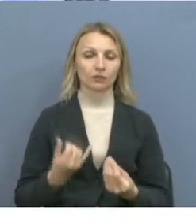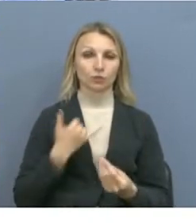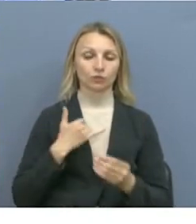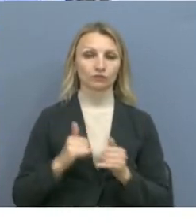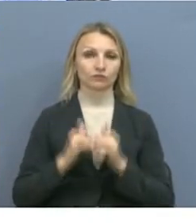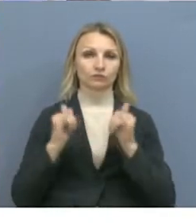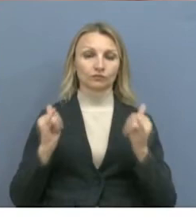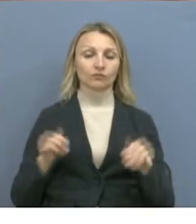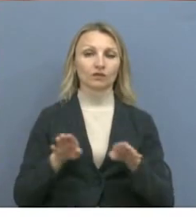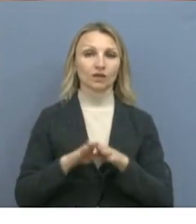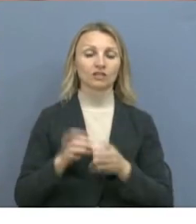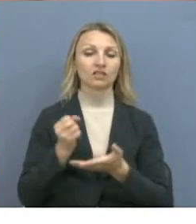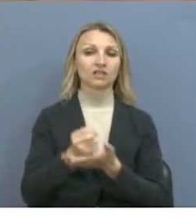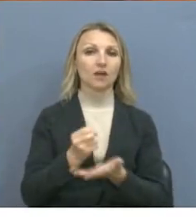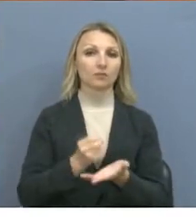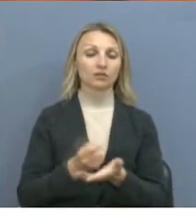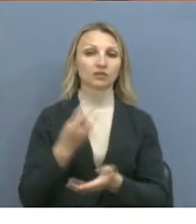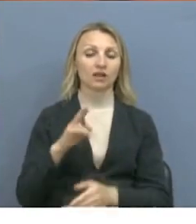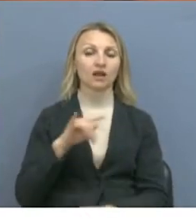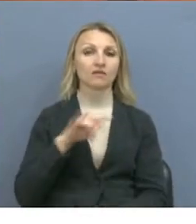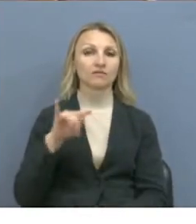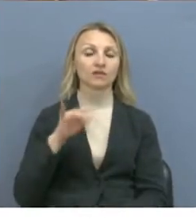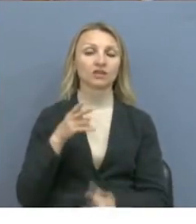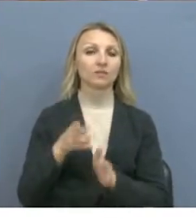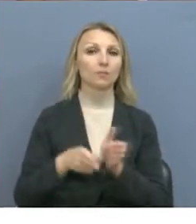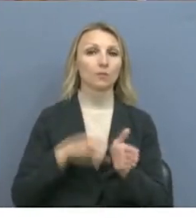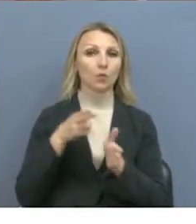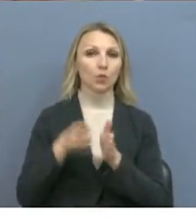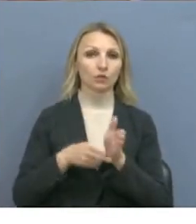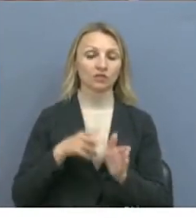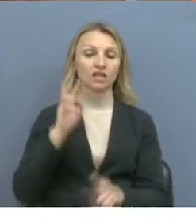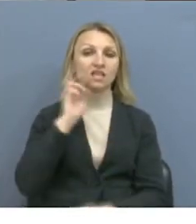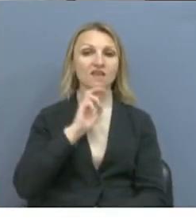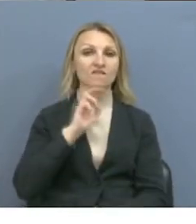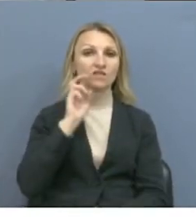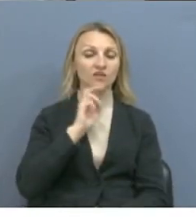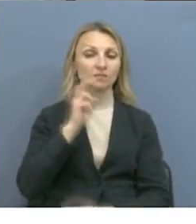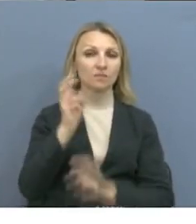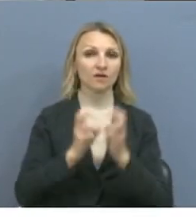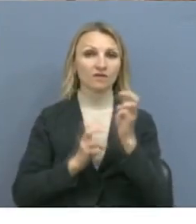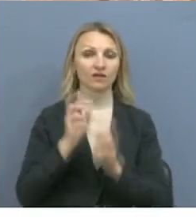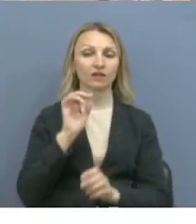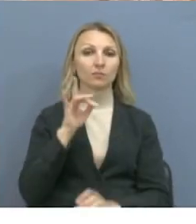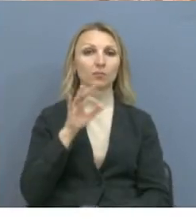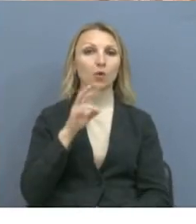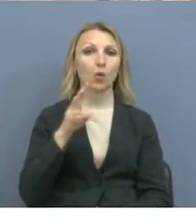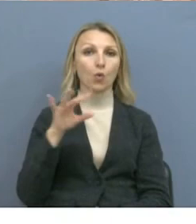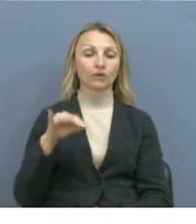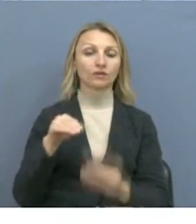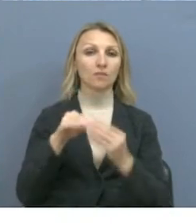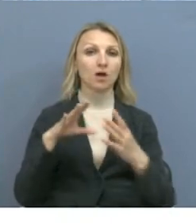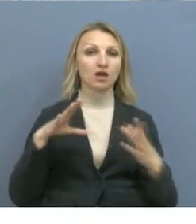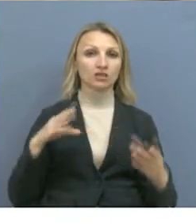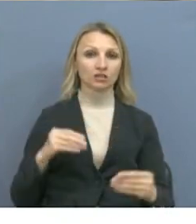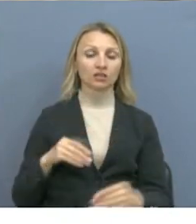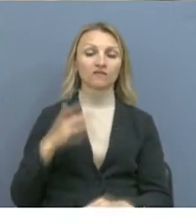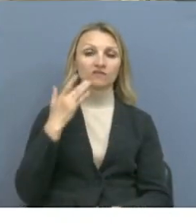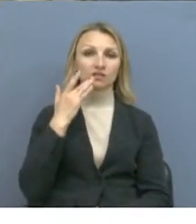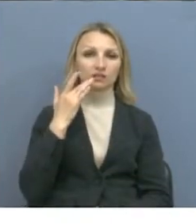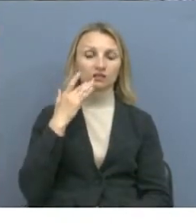завод производит запчасти для авиации, железнодорожной отрасли, нефтяной промышленности и бронетранспортеров. Товар является актуальным